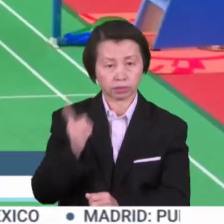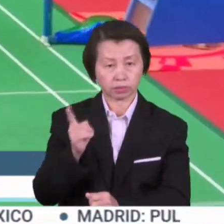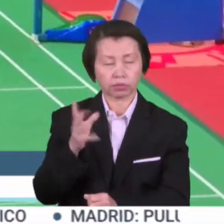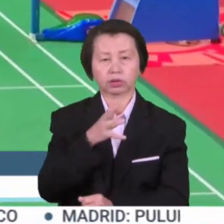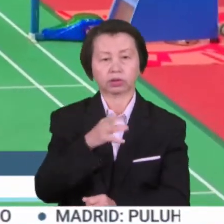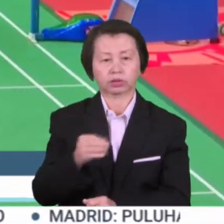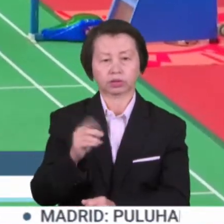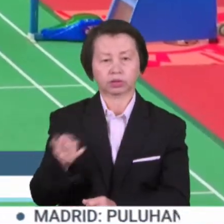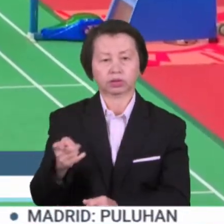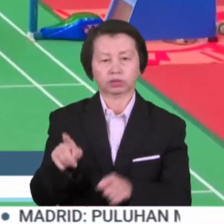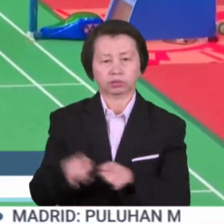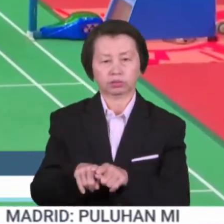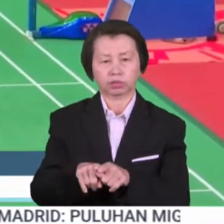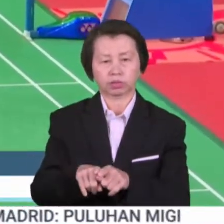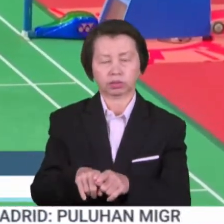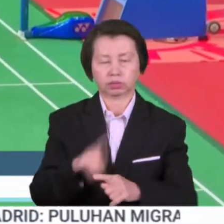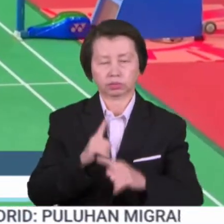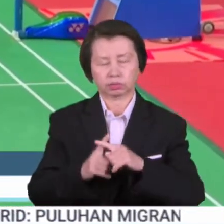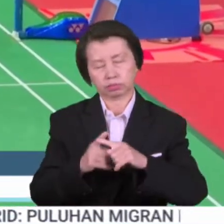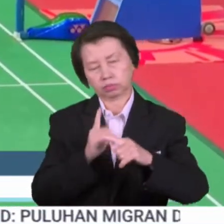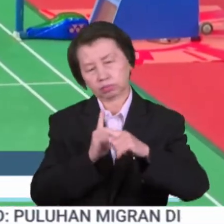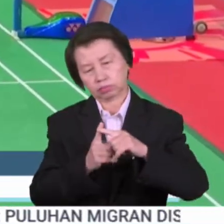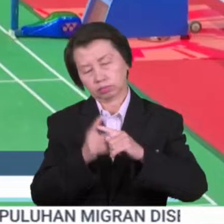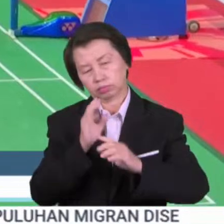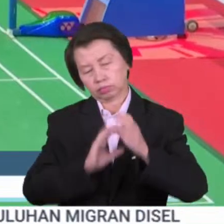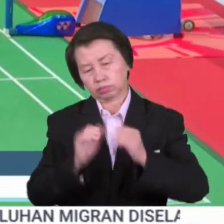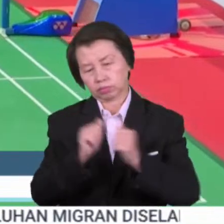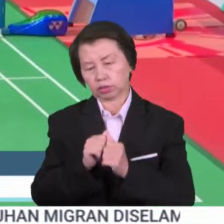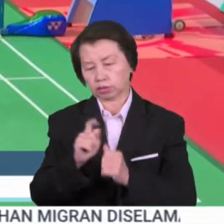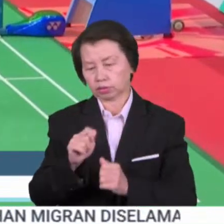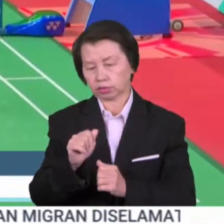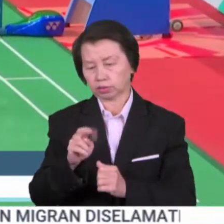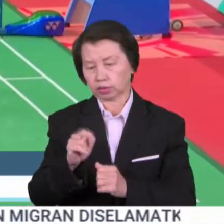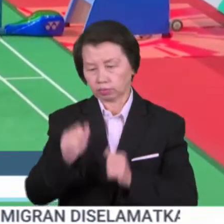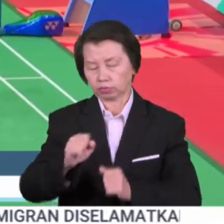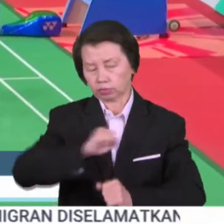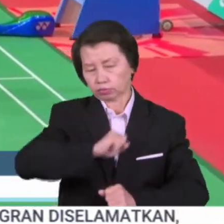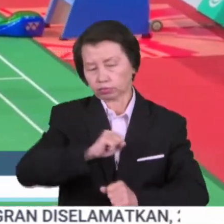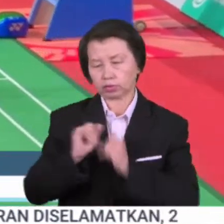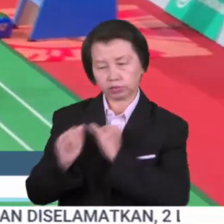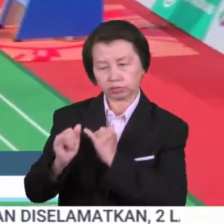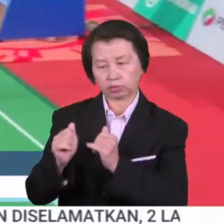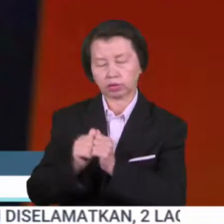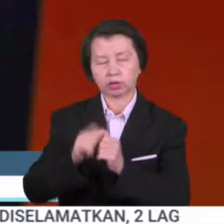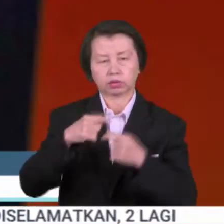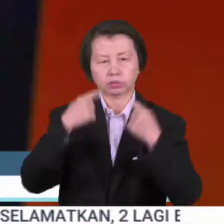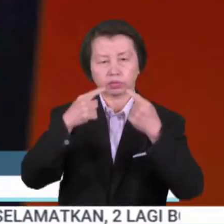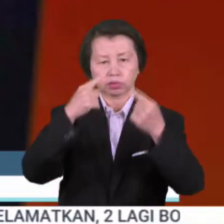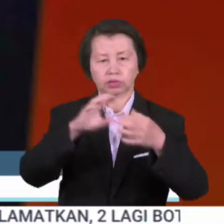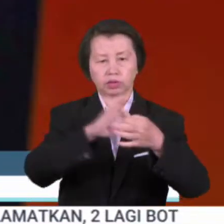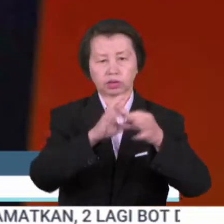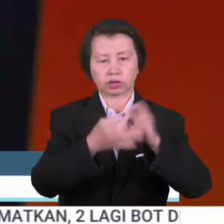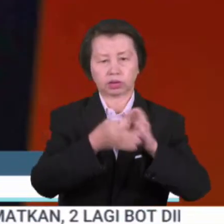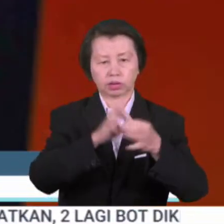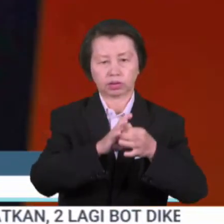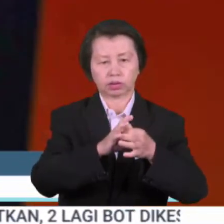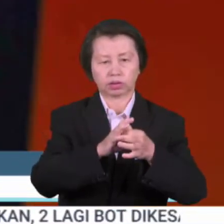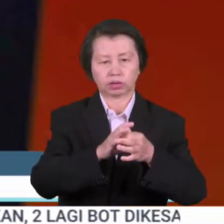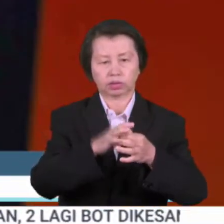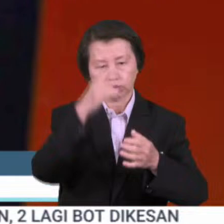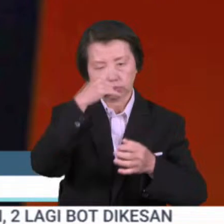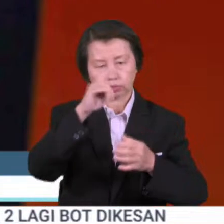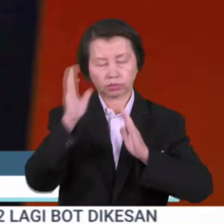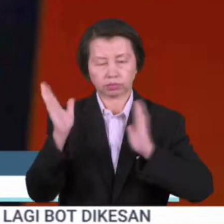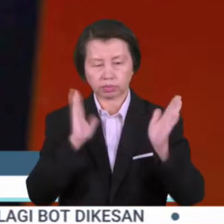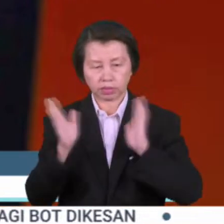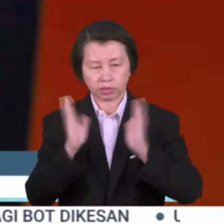selain itu lizij juga turut menyimpan aspirasi agar beliau dan TM dapat berjuang bersama untuk kejayaan di olimpik demi Malaysia